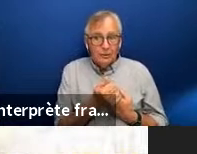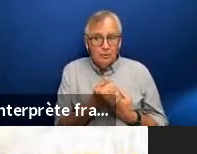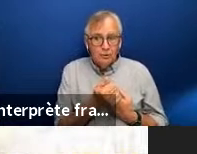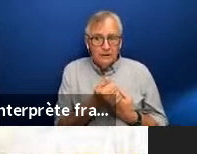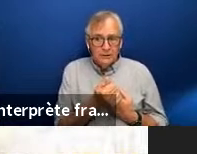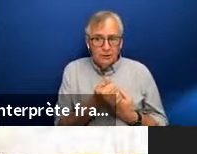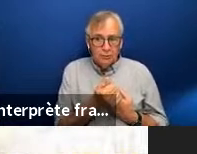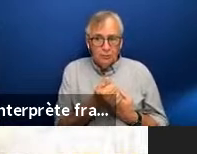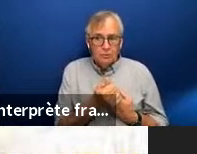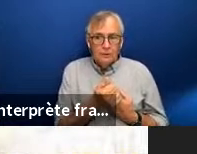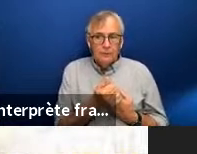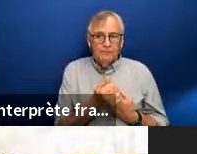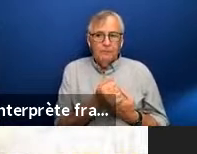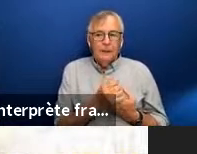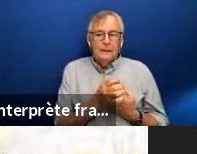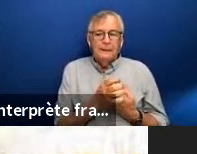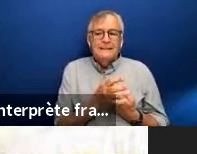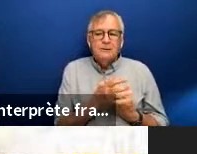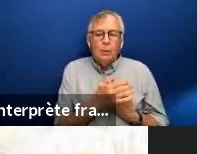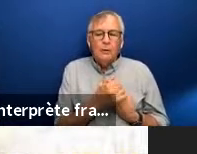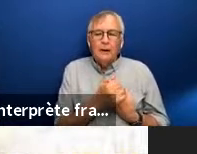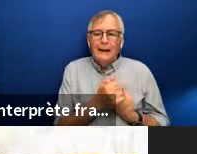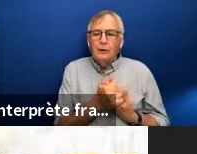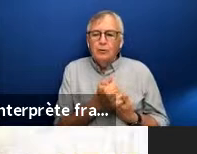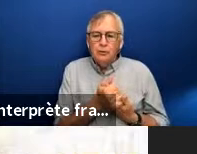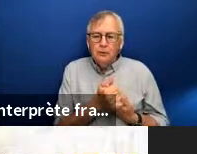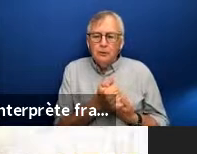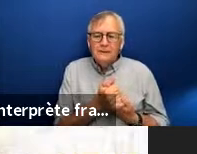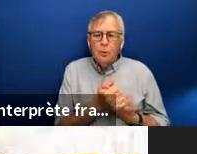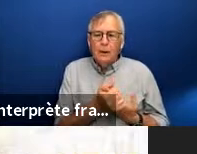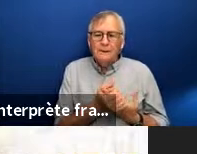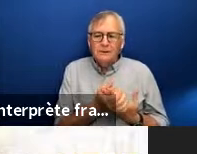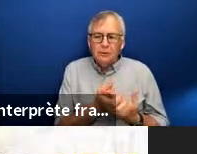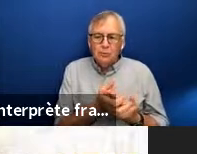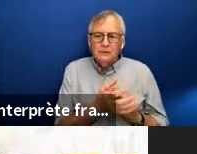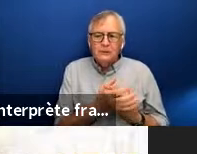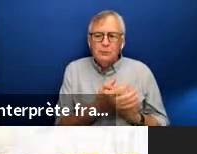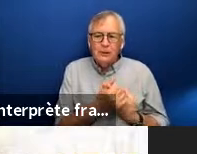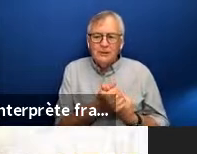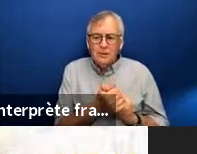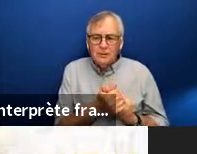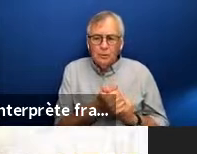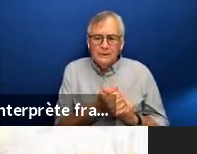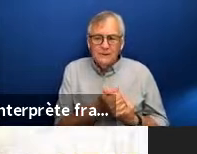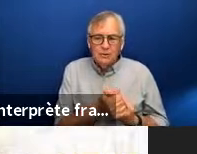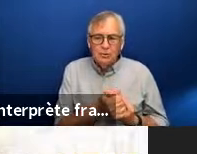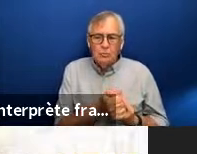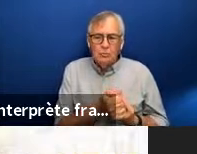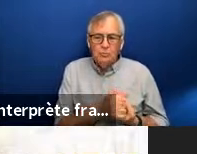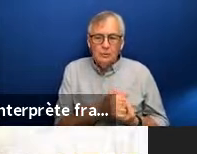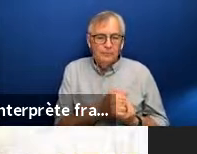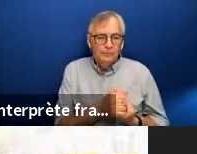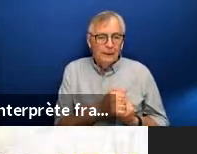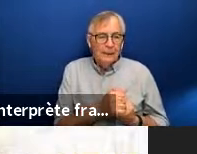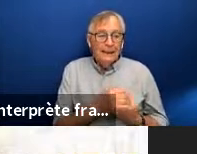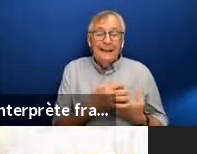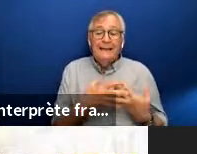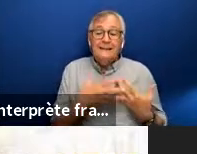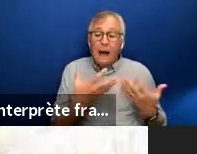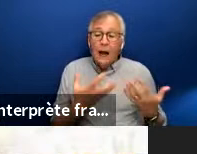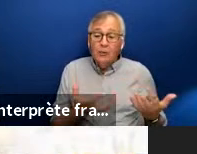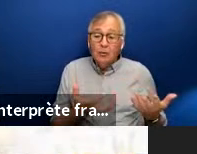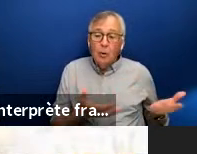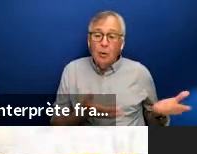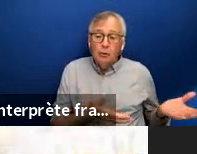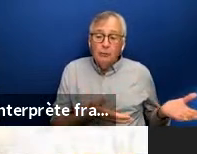dans la culture des sourds. L'histoire de la culture, l'histoire des sourds, l'histoire de l'éducation des sourds.